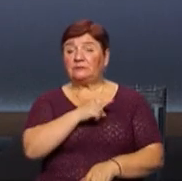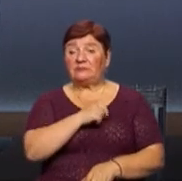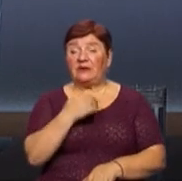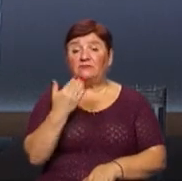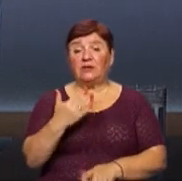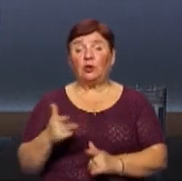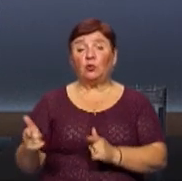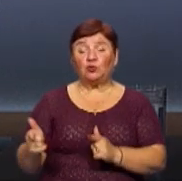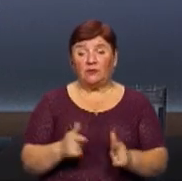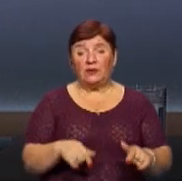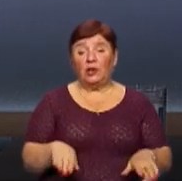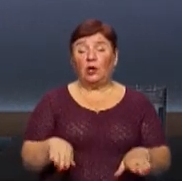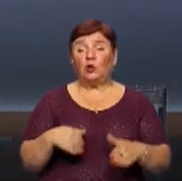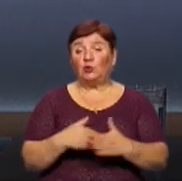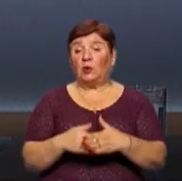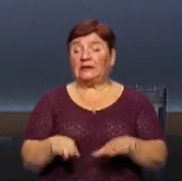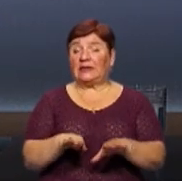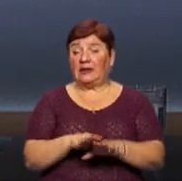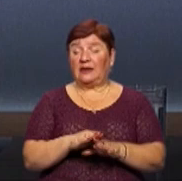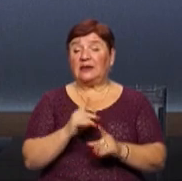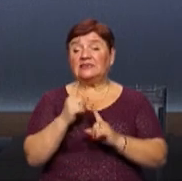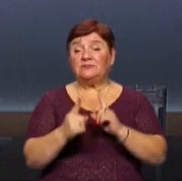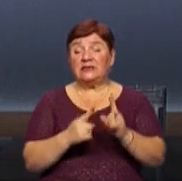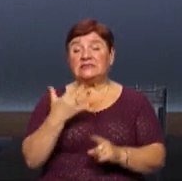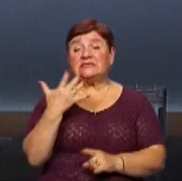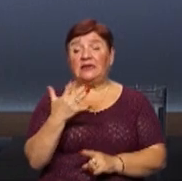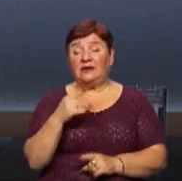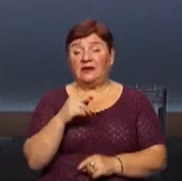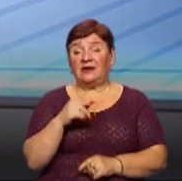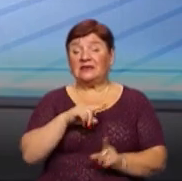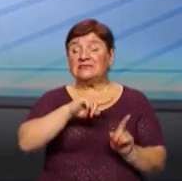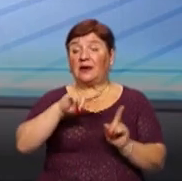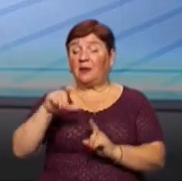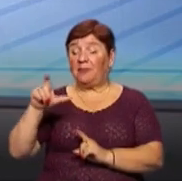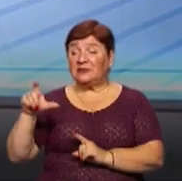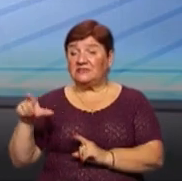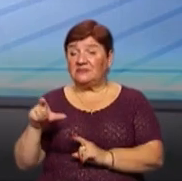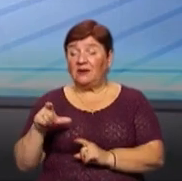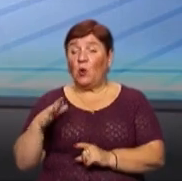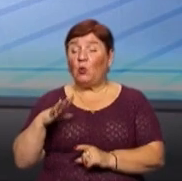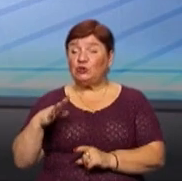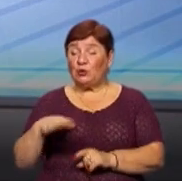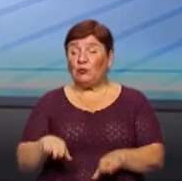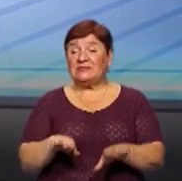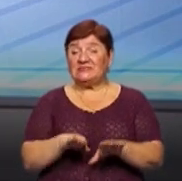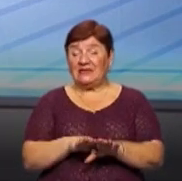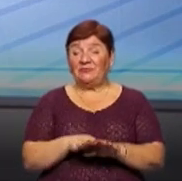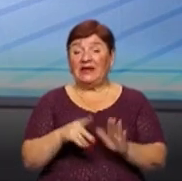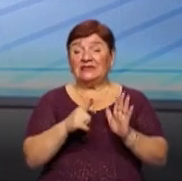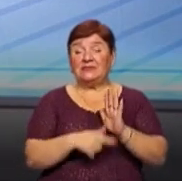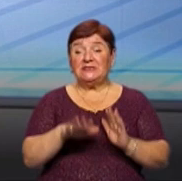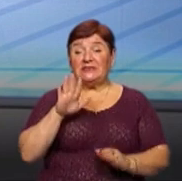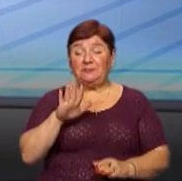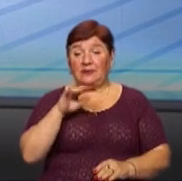готові ви вже до таких змін? І скільки закарпатців очікують на ці зміни? 70 плюс, 75 плюс.